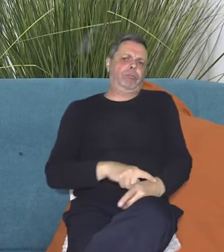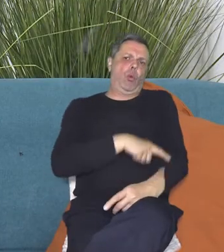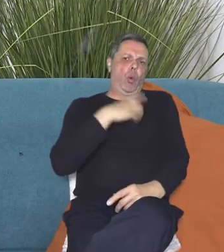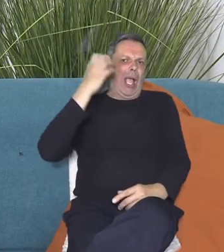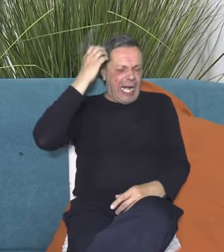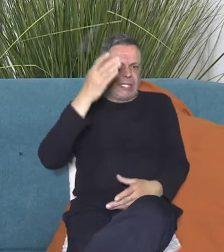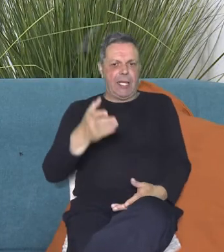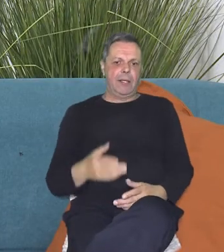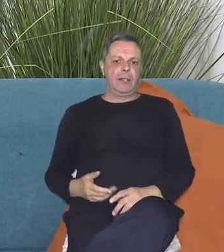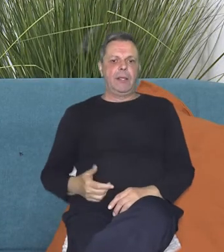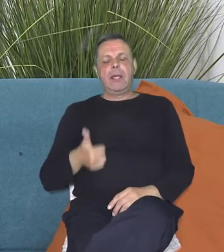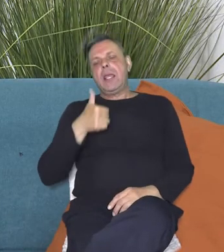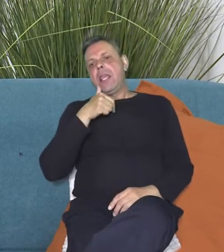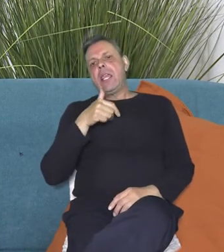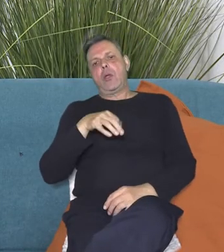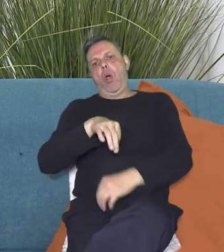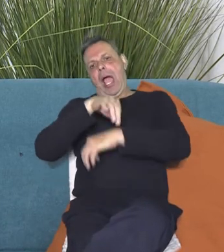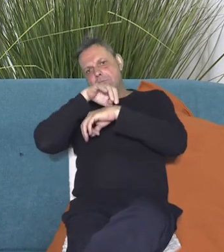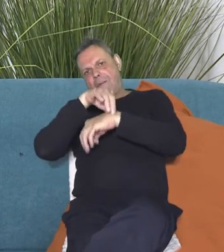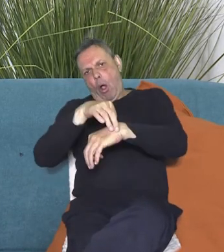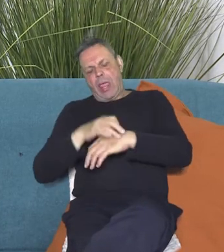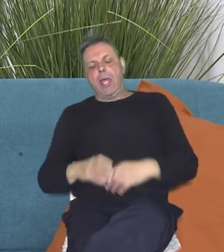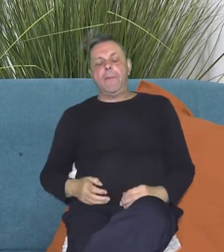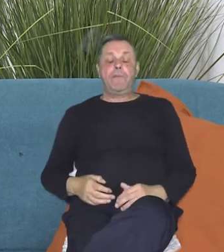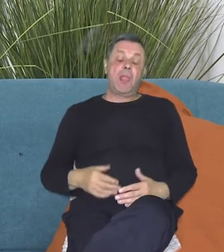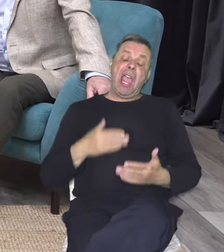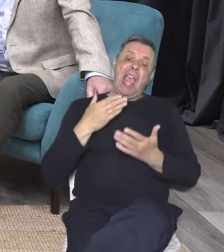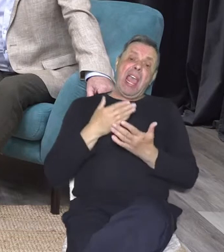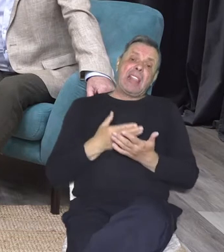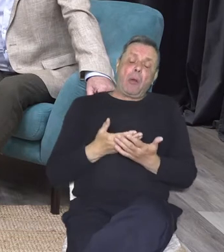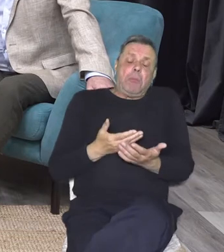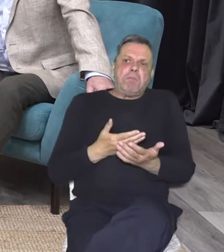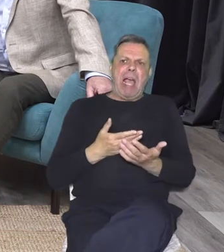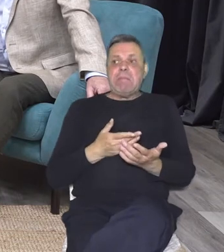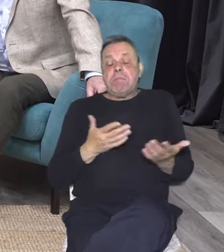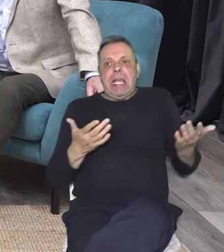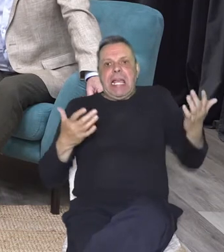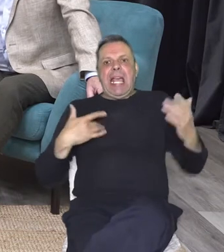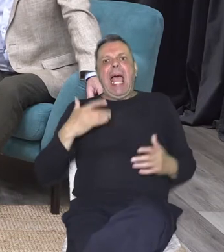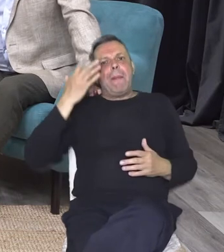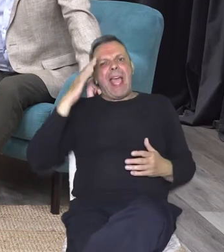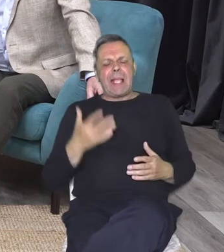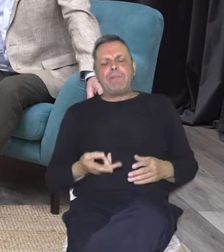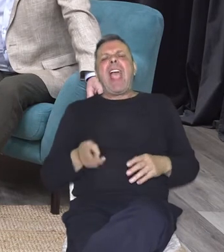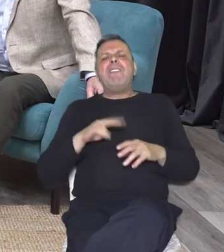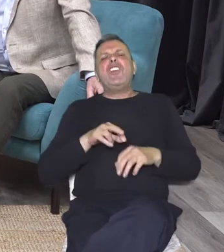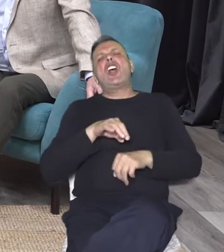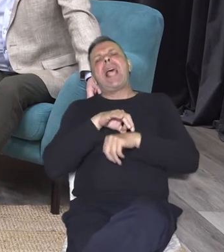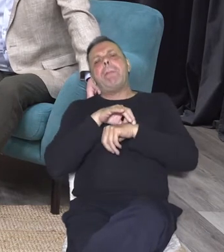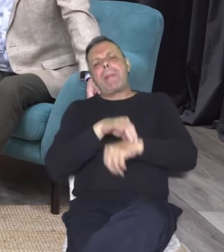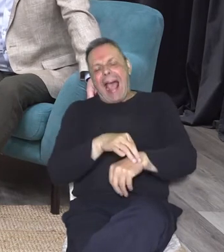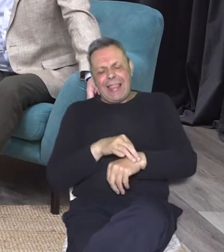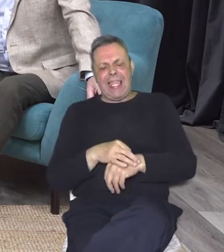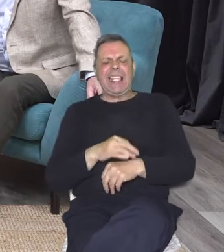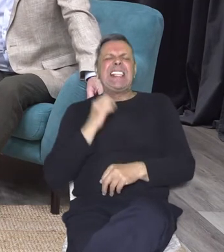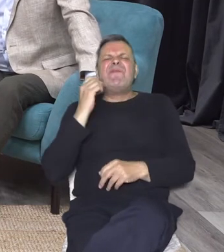sjedi na prijestolju i koja vodi stvar na određeni način. Tako da ne znam, evo, više se prati ovo